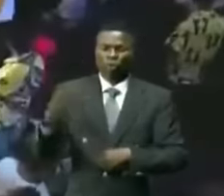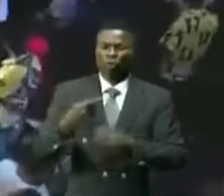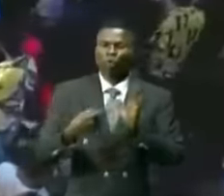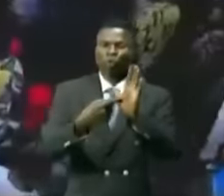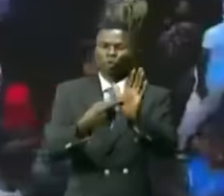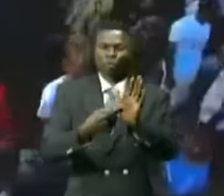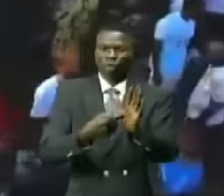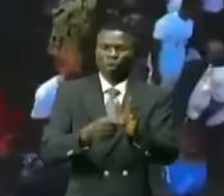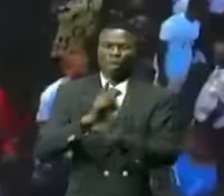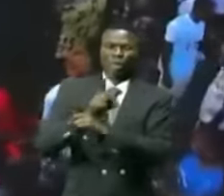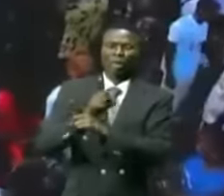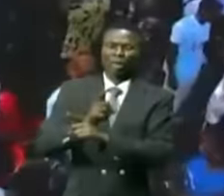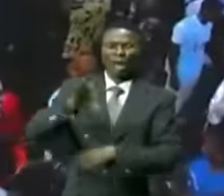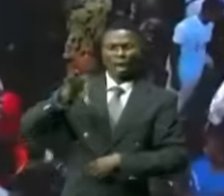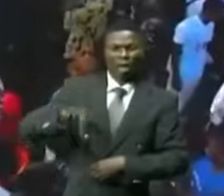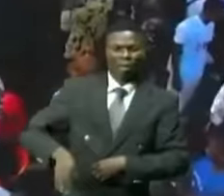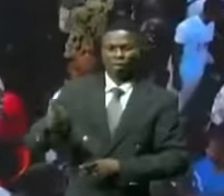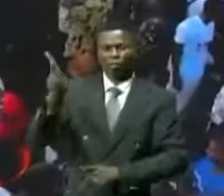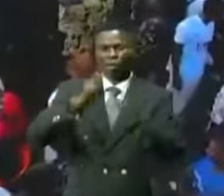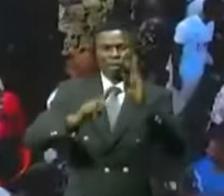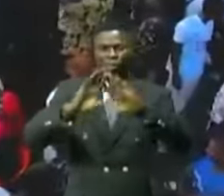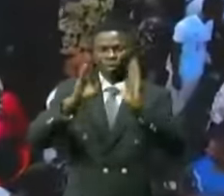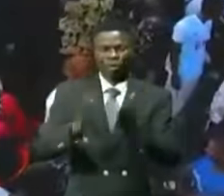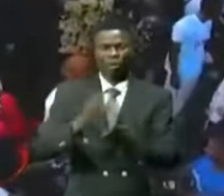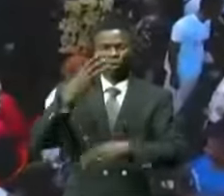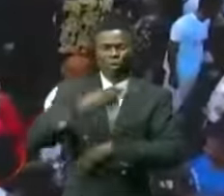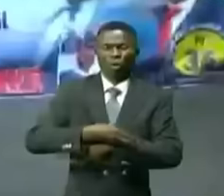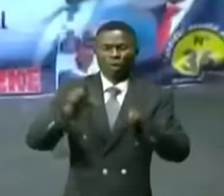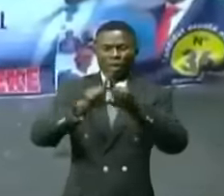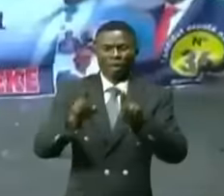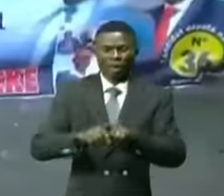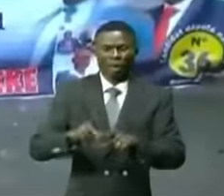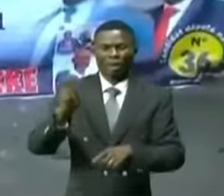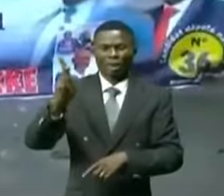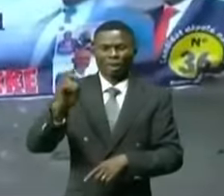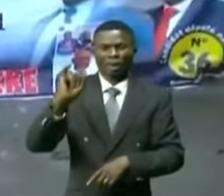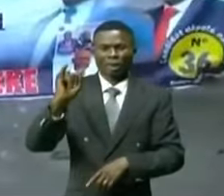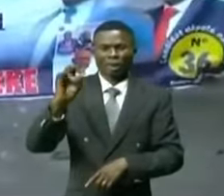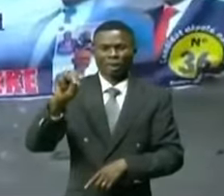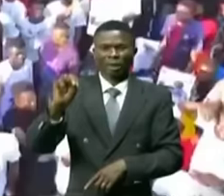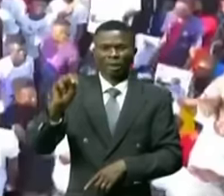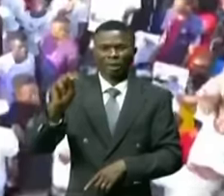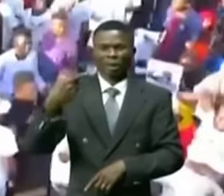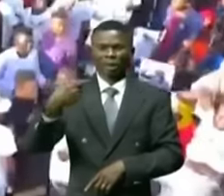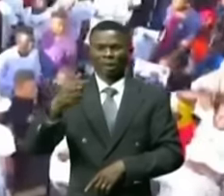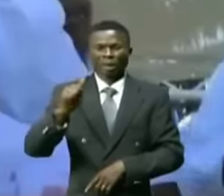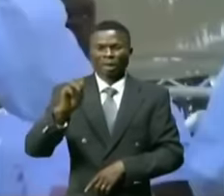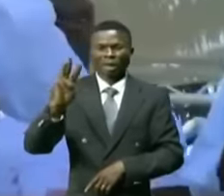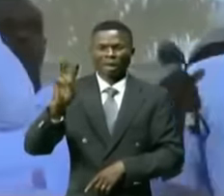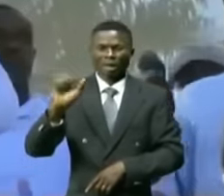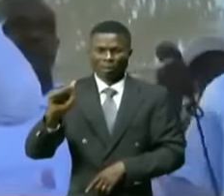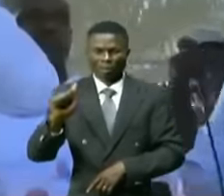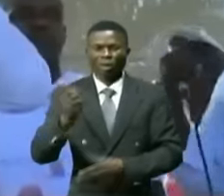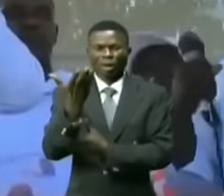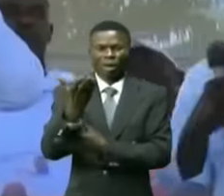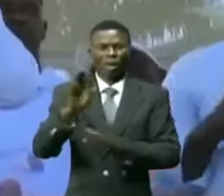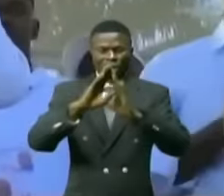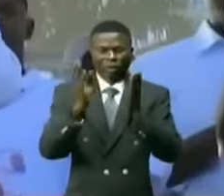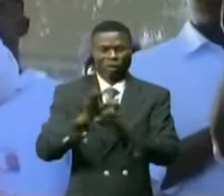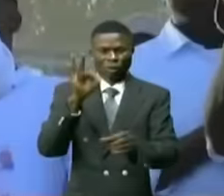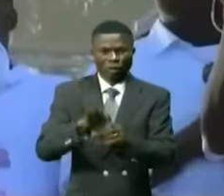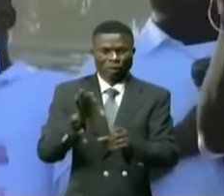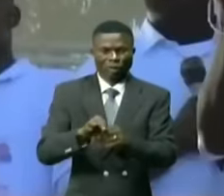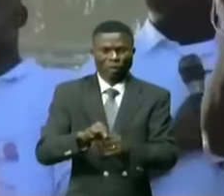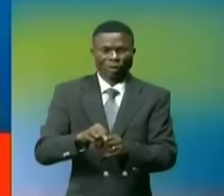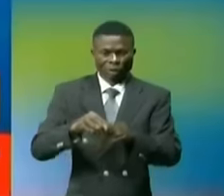pour défendre la cause de la population de Moamba et de Kingabwa en particulier. Raison pour laquelle il les a recommandés de voter à